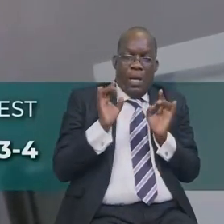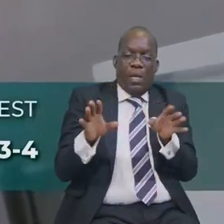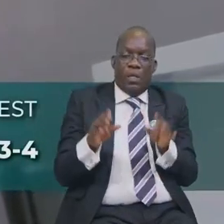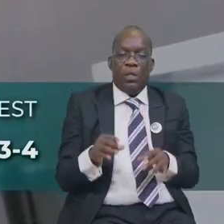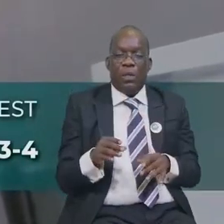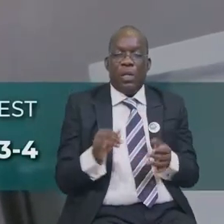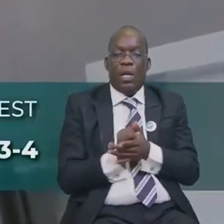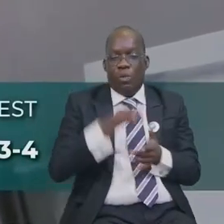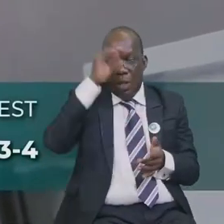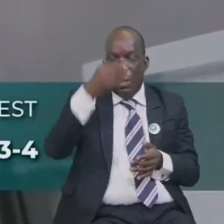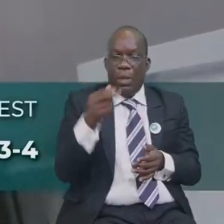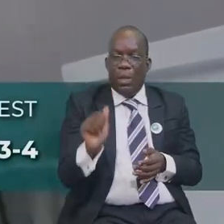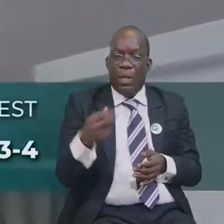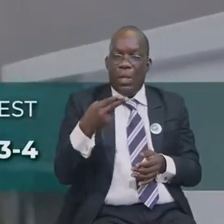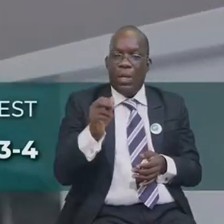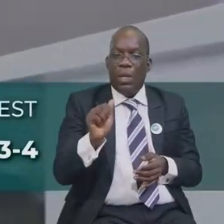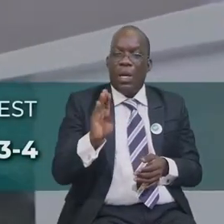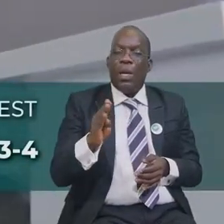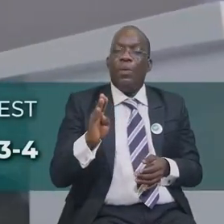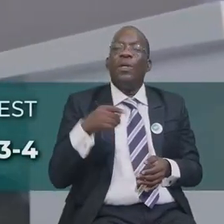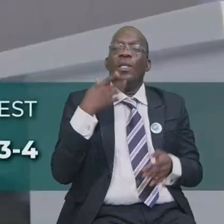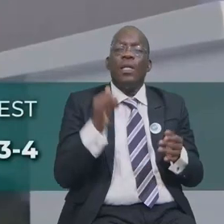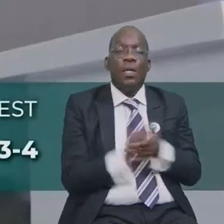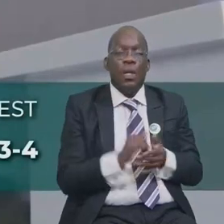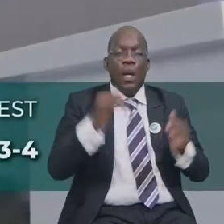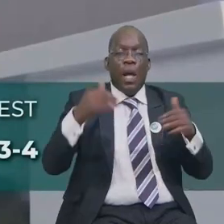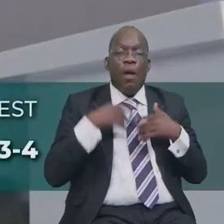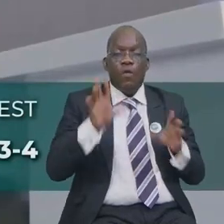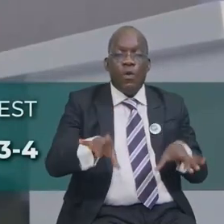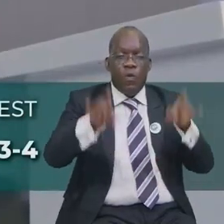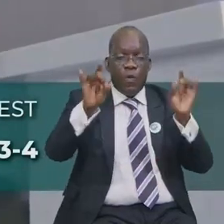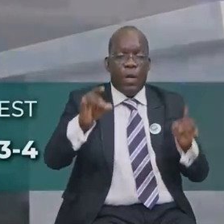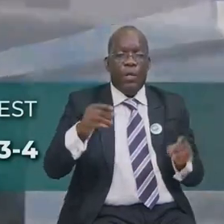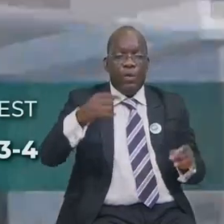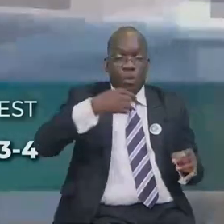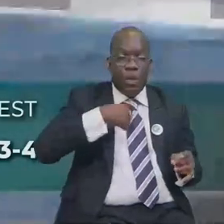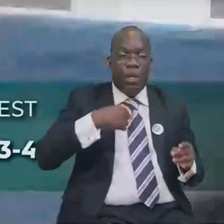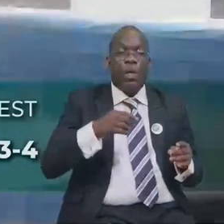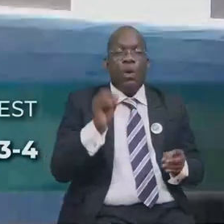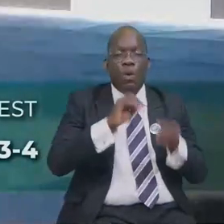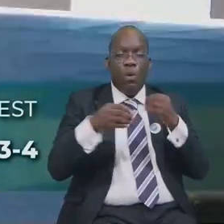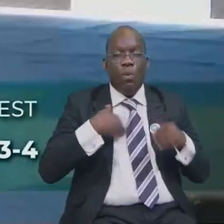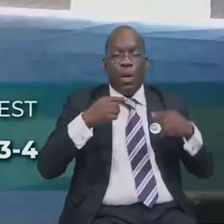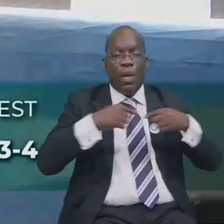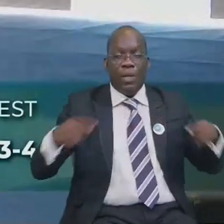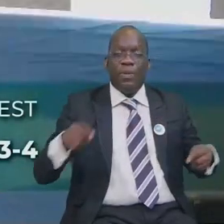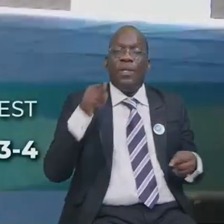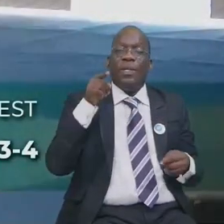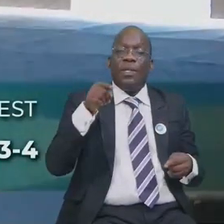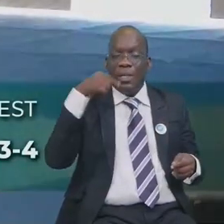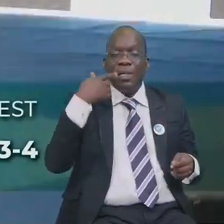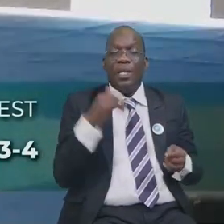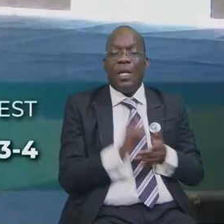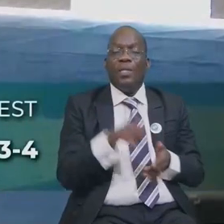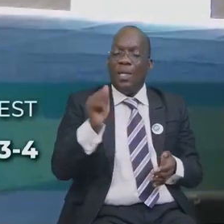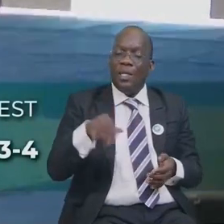cet homme. Et Achab a dit, est-ce que tu m'as trouvé, mon ennemi? Il dit, oui, je t'ai trouvé. Il n'a